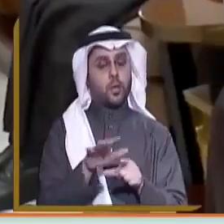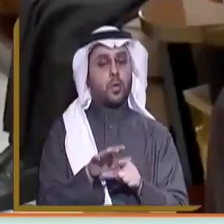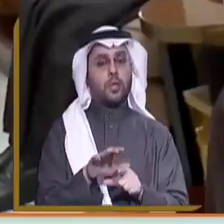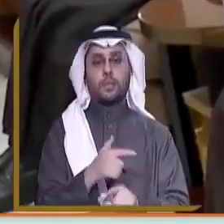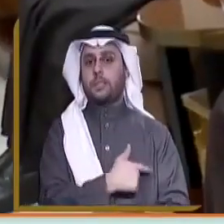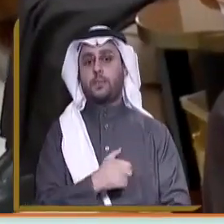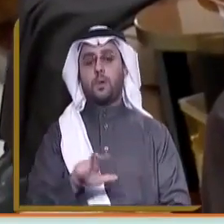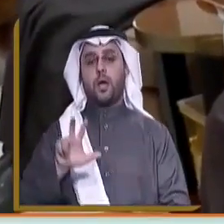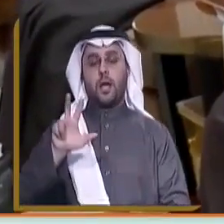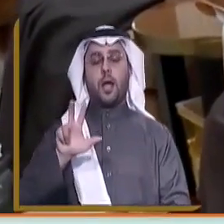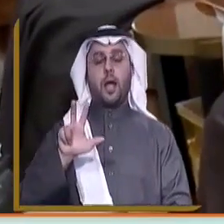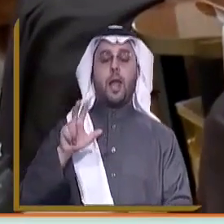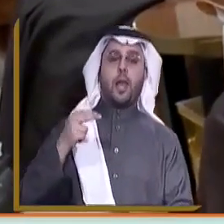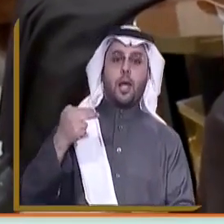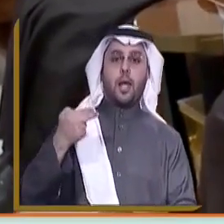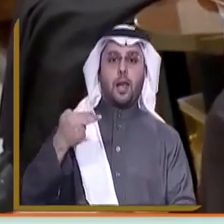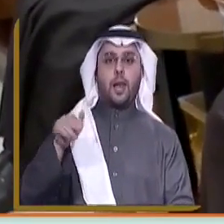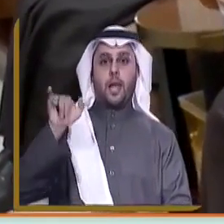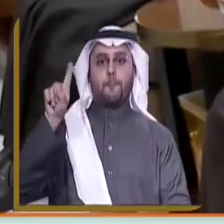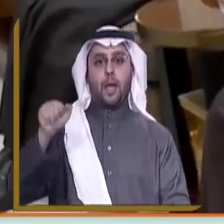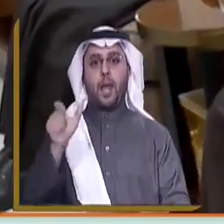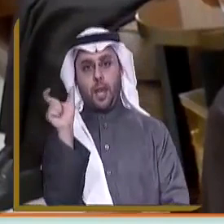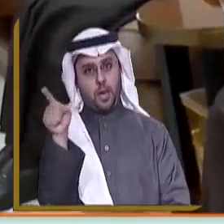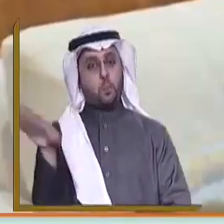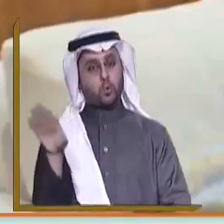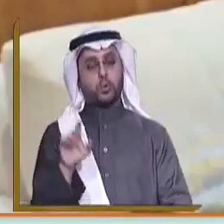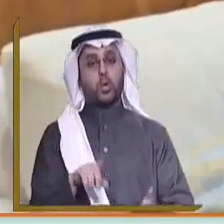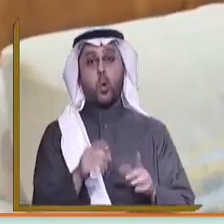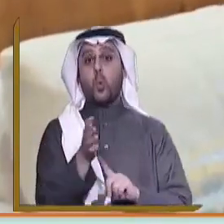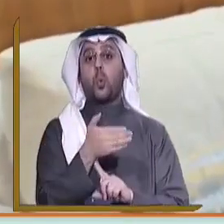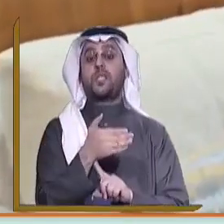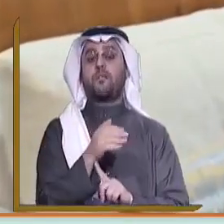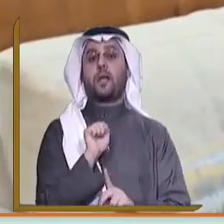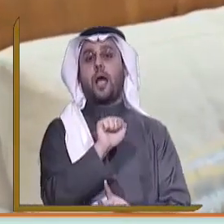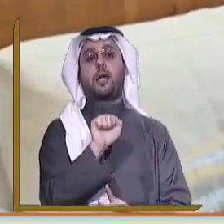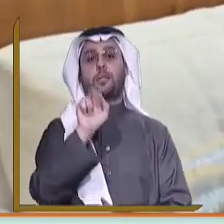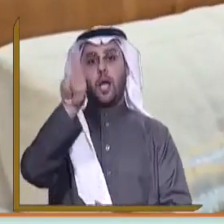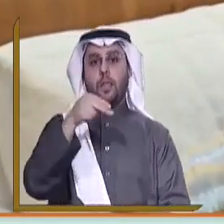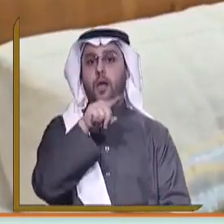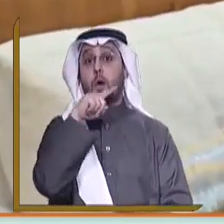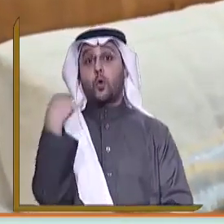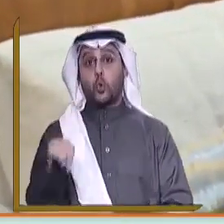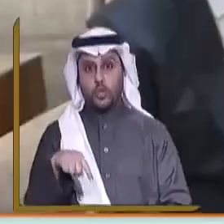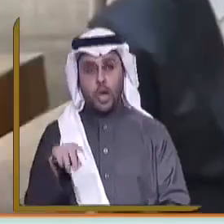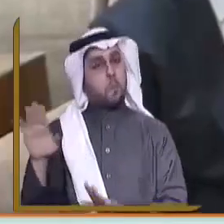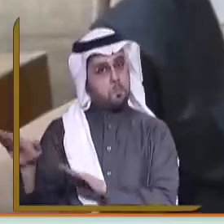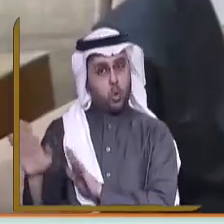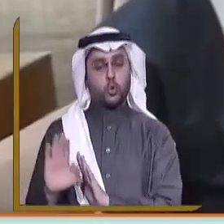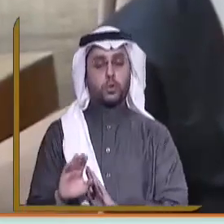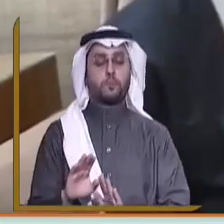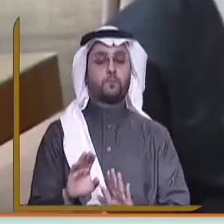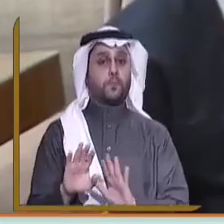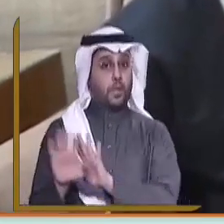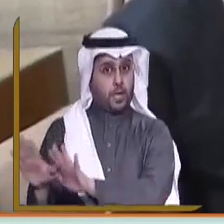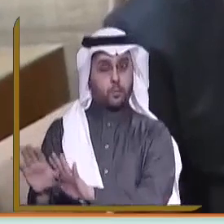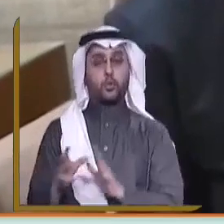مستشار الامن الوطني الدكتور مساعد بن محمد العيبان سفير خادم الحرمين الشريفين لدى روسيا الاتحاديه عبد الرحمن الاحمد